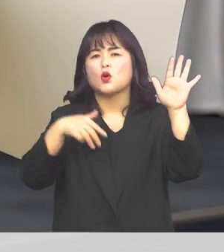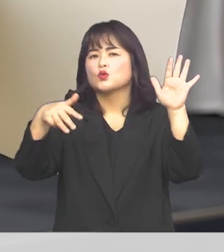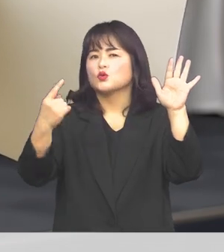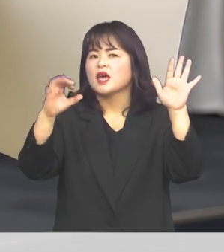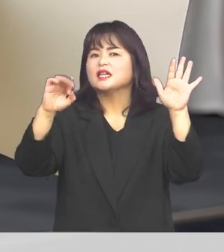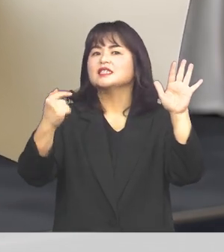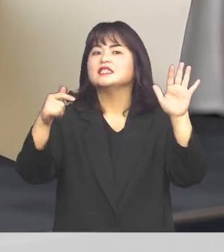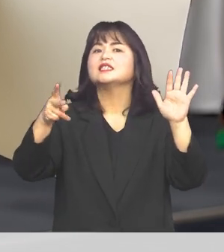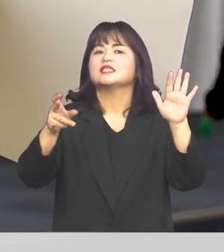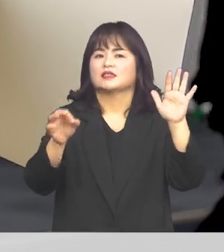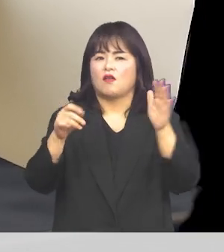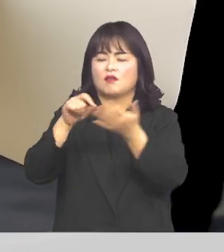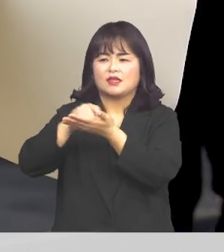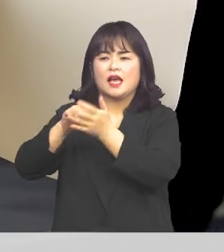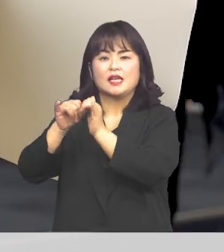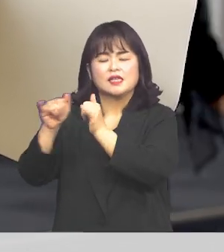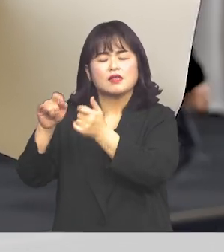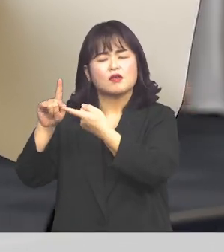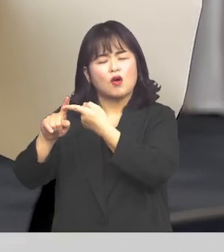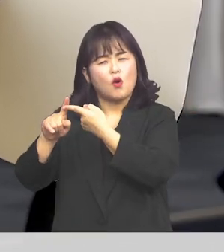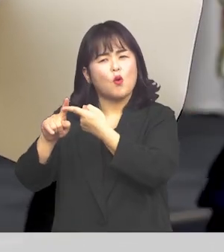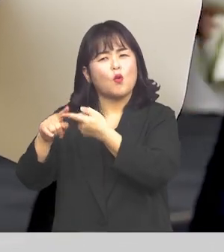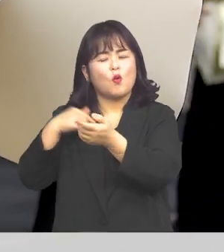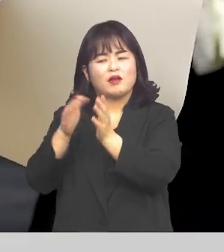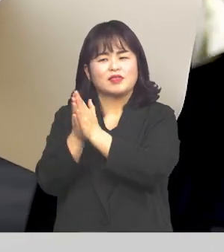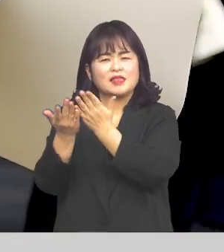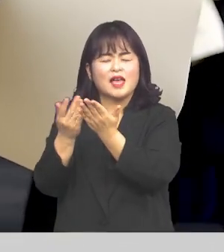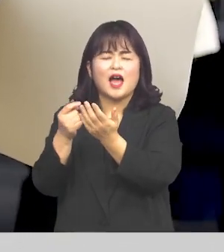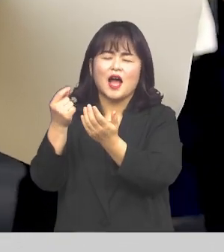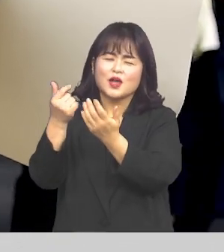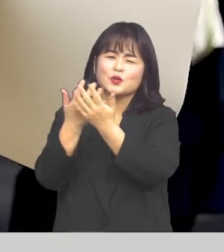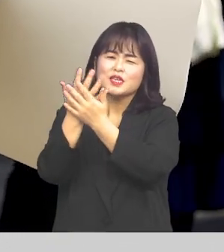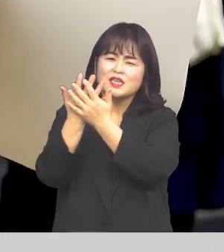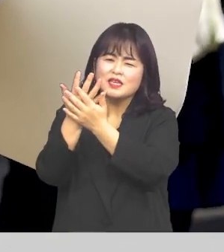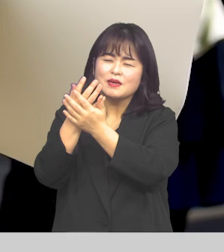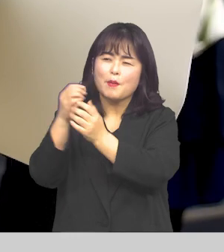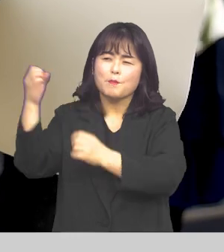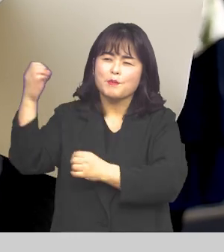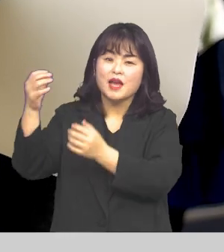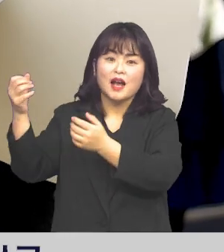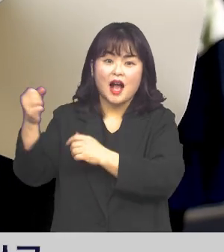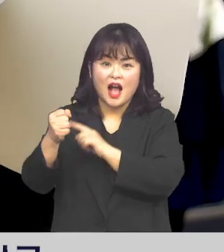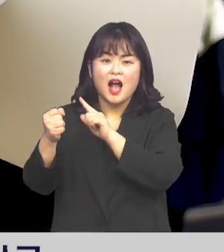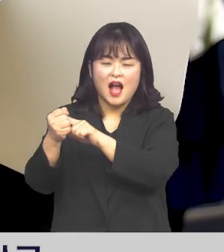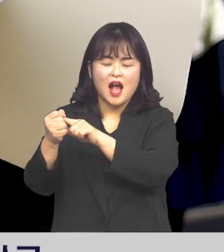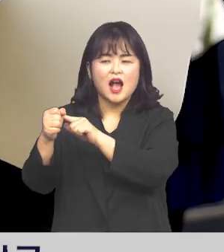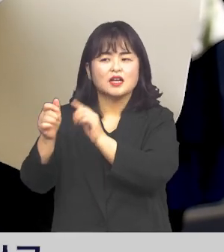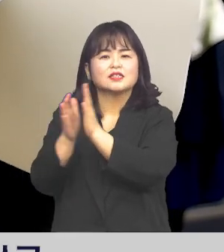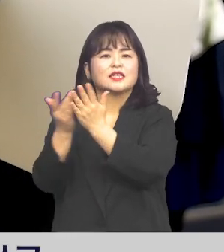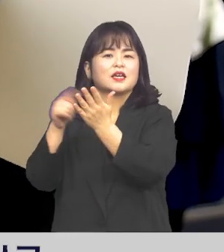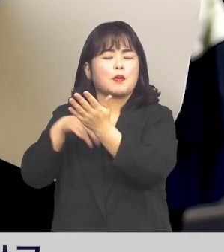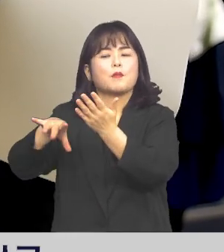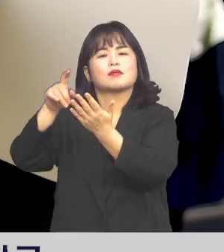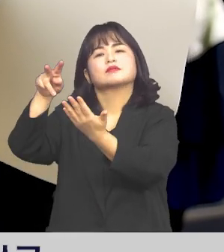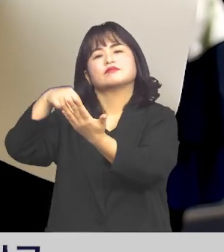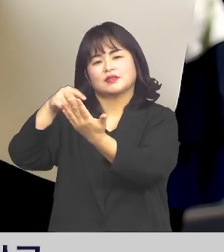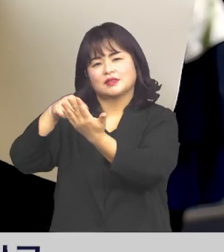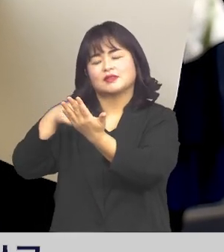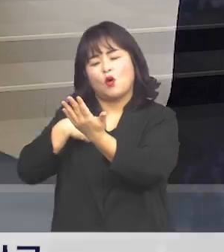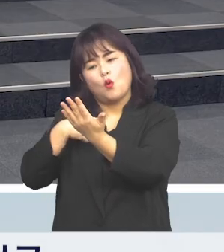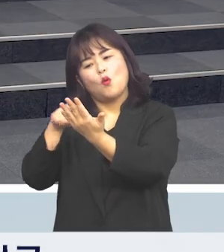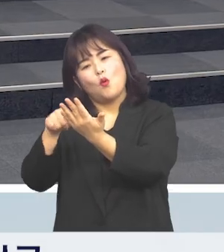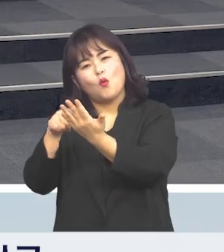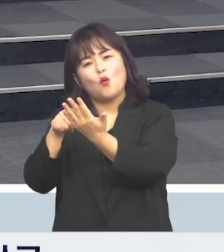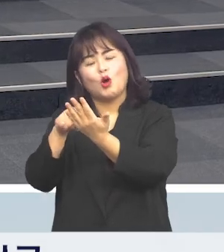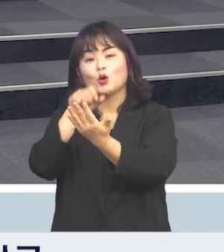최은영 작가 굉장히 좋아해서 그분이 쓰신 아주 희미한 빛으로도 그 책을 선정해서 읽게